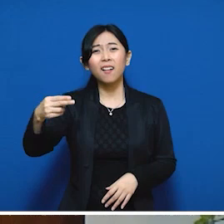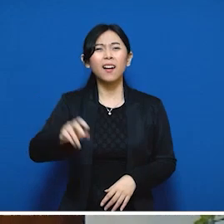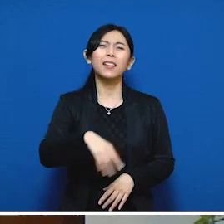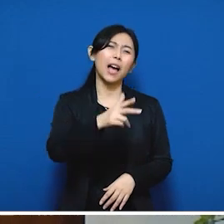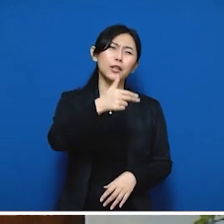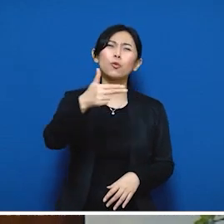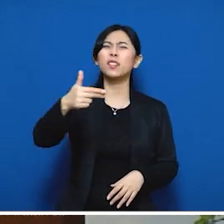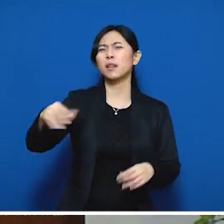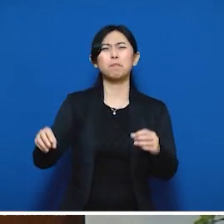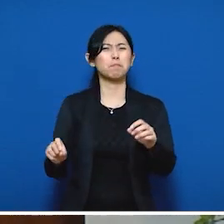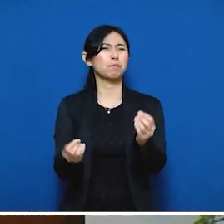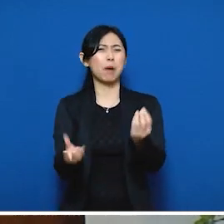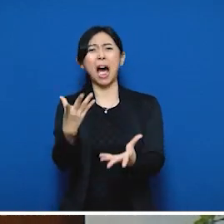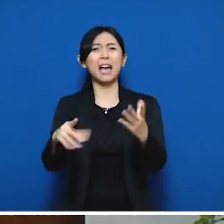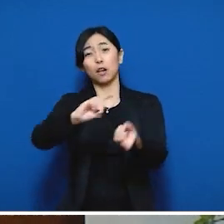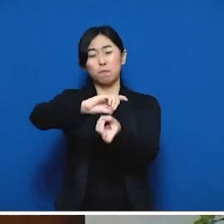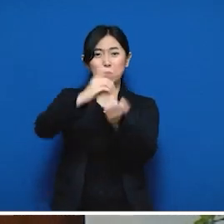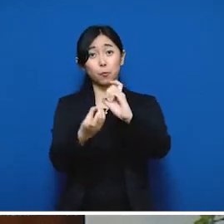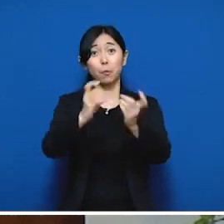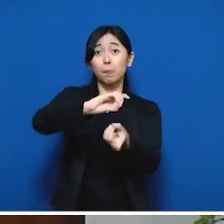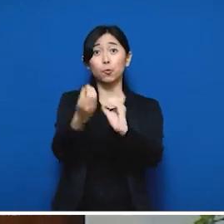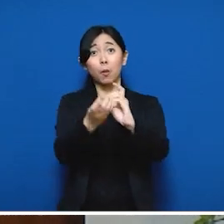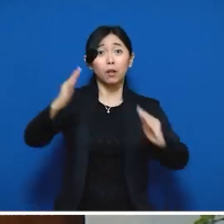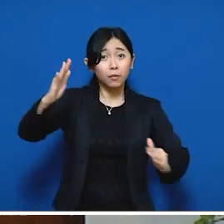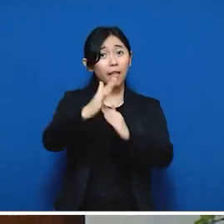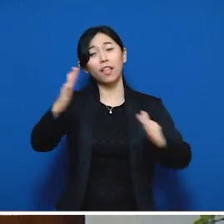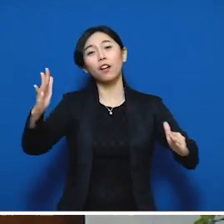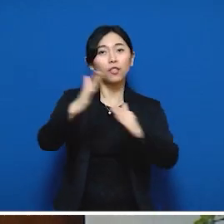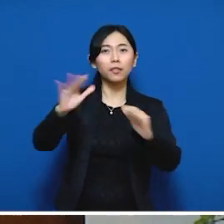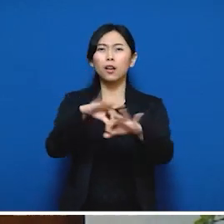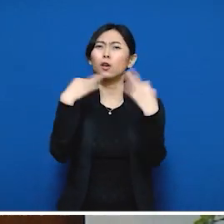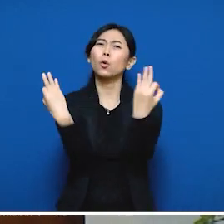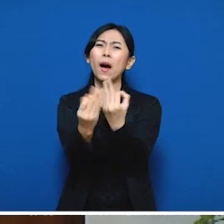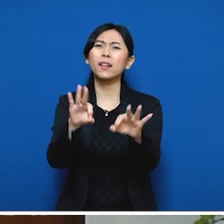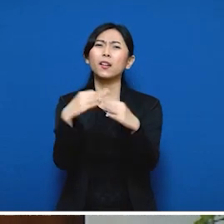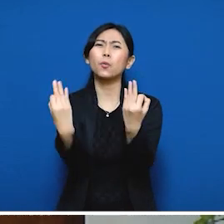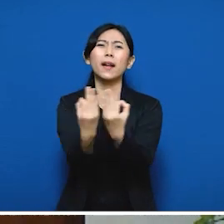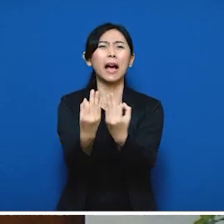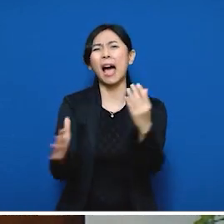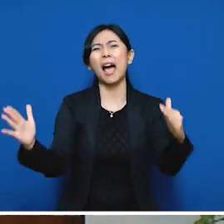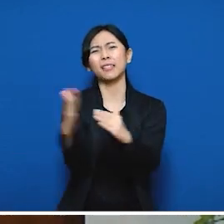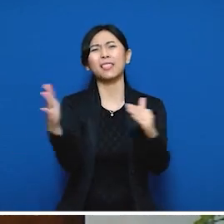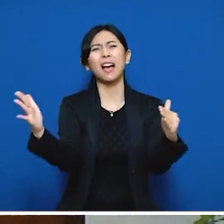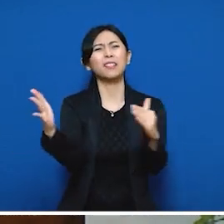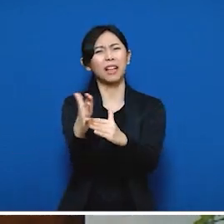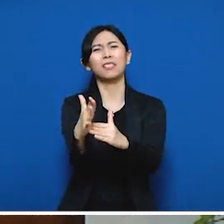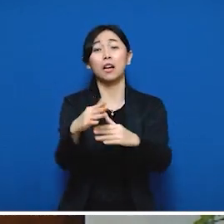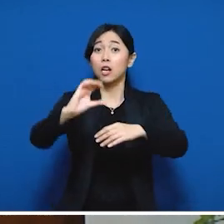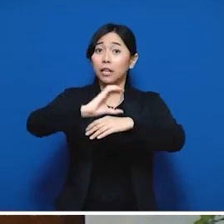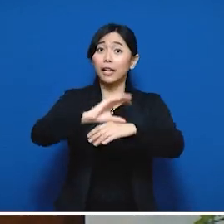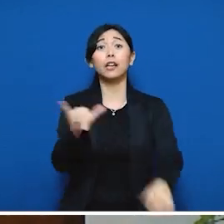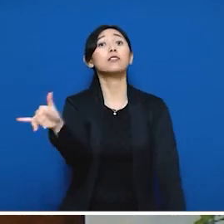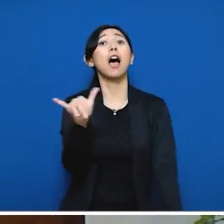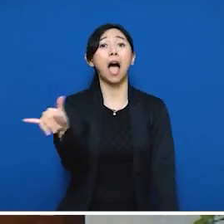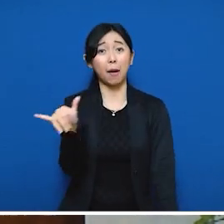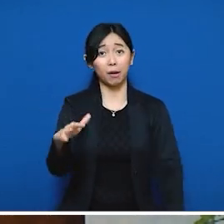banyak perubahan-perubahan, banyak tantangan kehidupan, keluarga-keluarga mengalami tantangan-tantangan, gereja juga